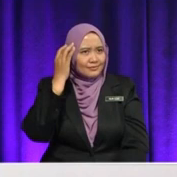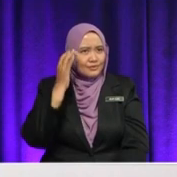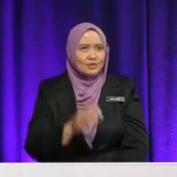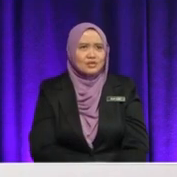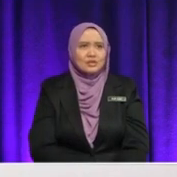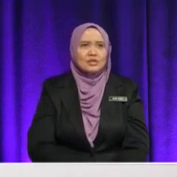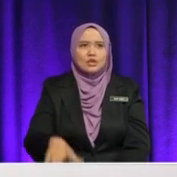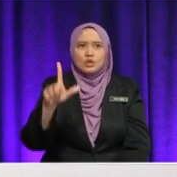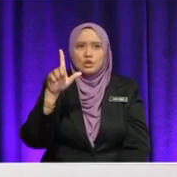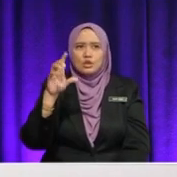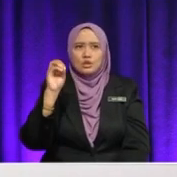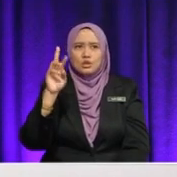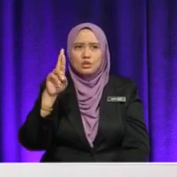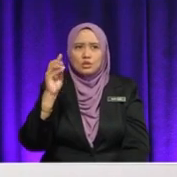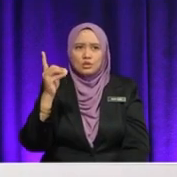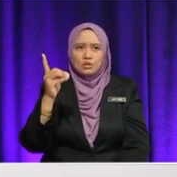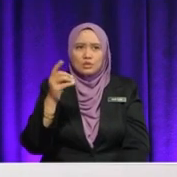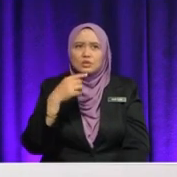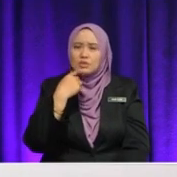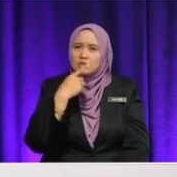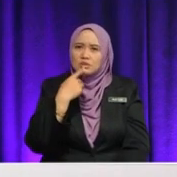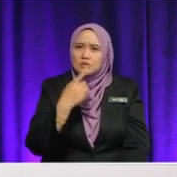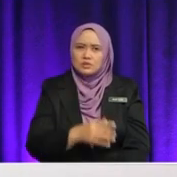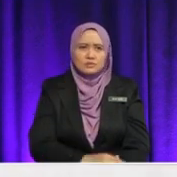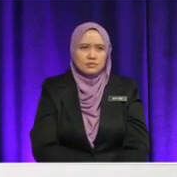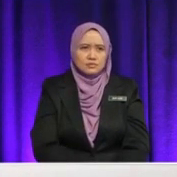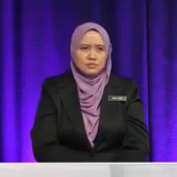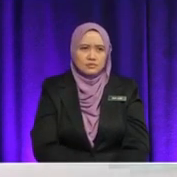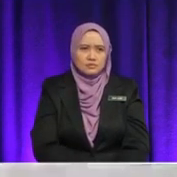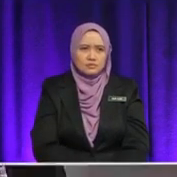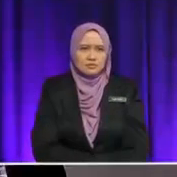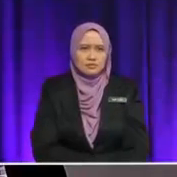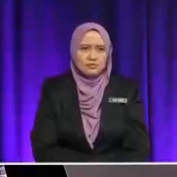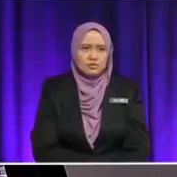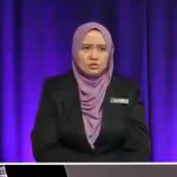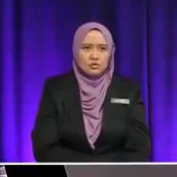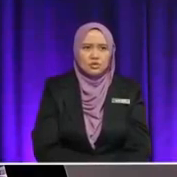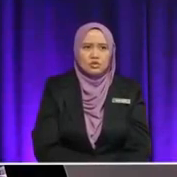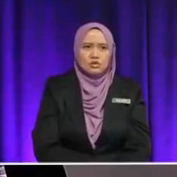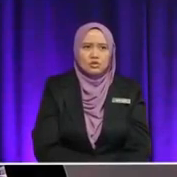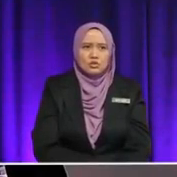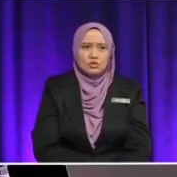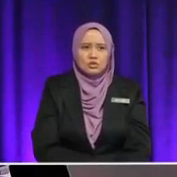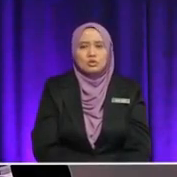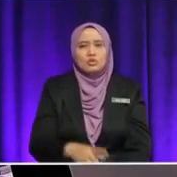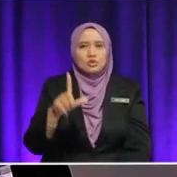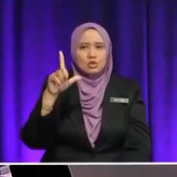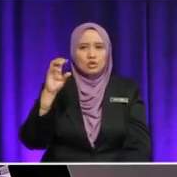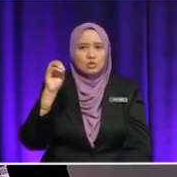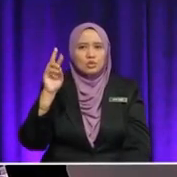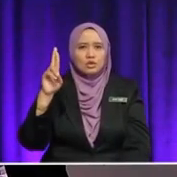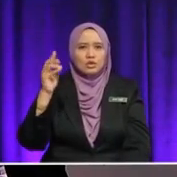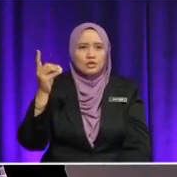oke sebabnya di dalam buku teks Jadi mungkin kalau burack tak baca diduga buku t-shirt mereka terkenal apel namun sebenarnya Um uh